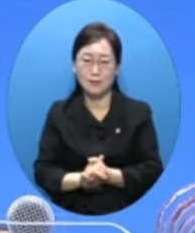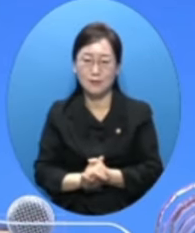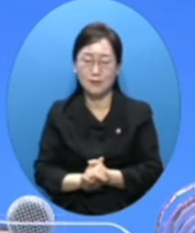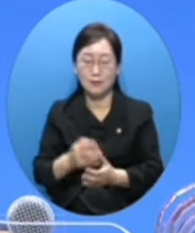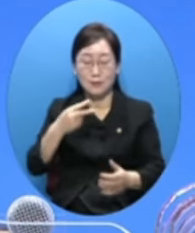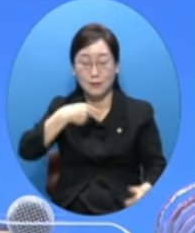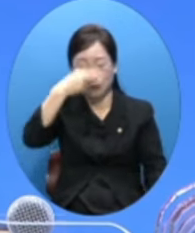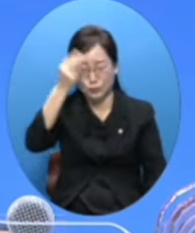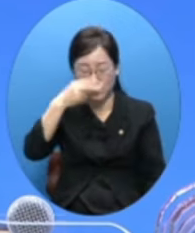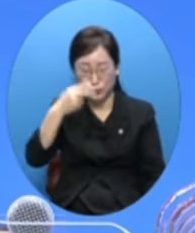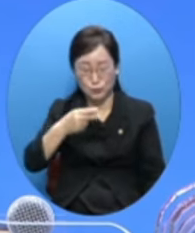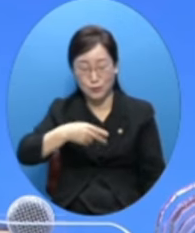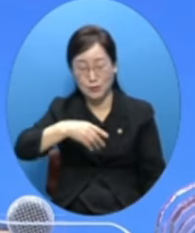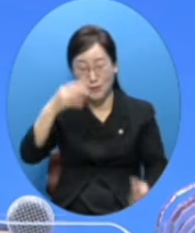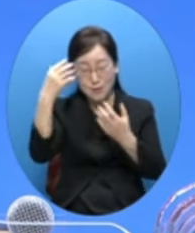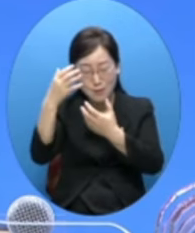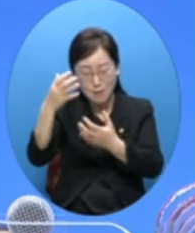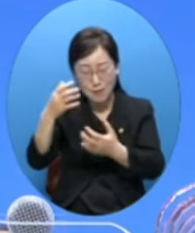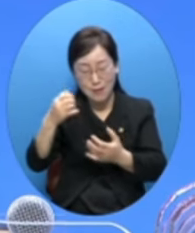술을 마시고 나서 세상 한탄하면서